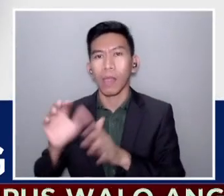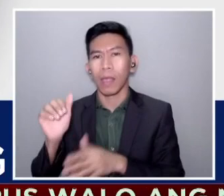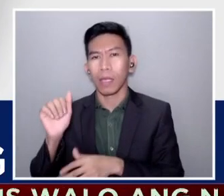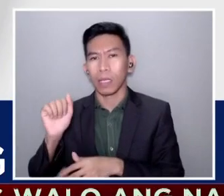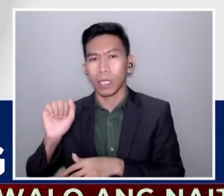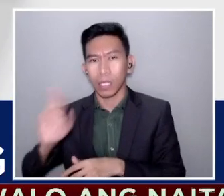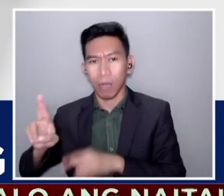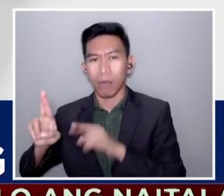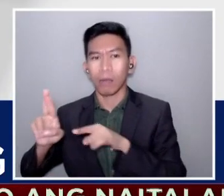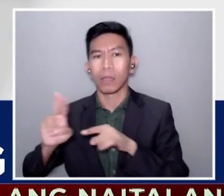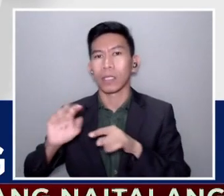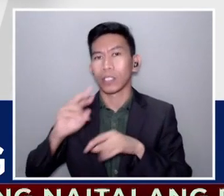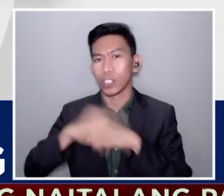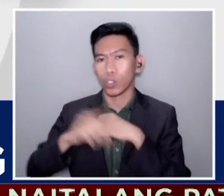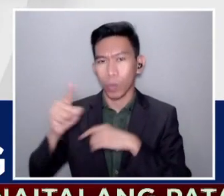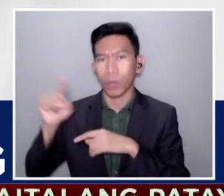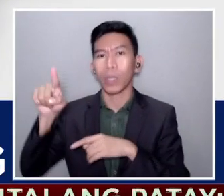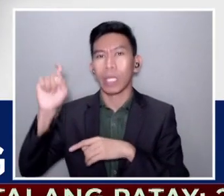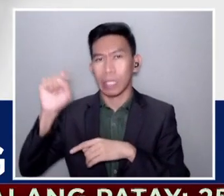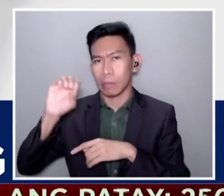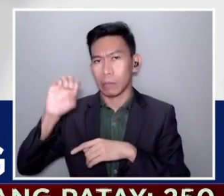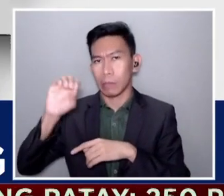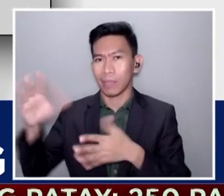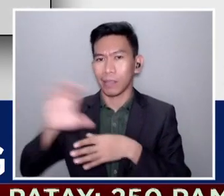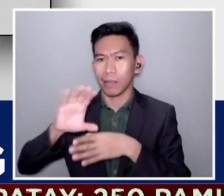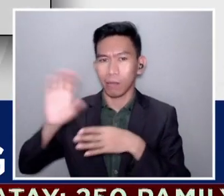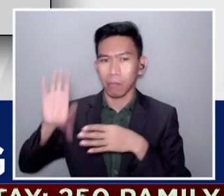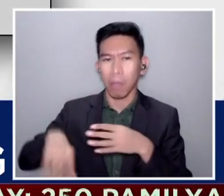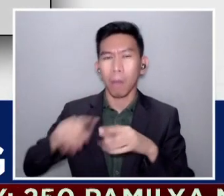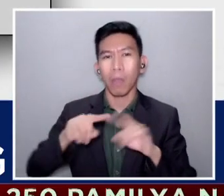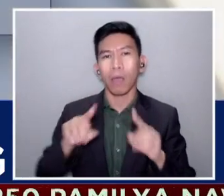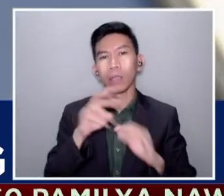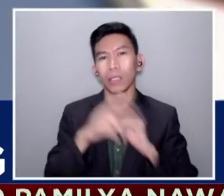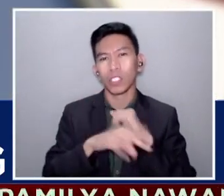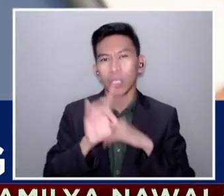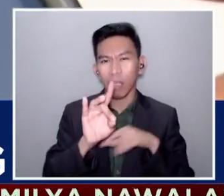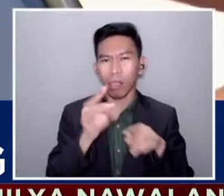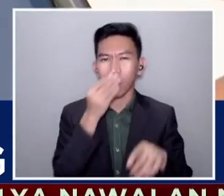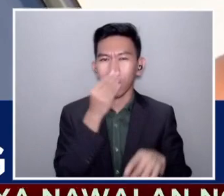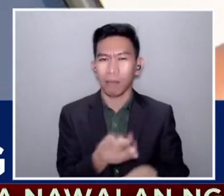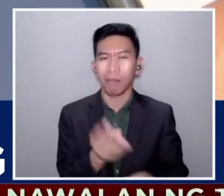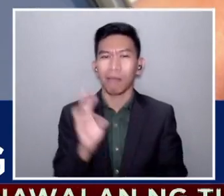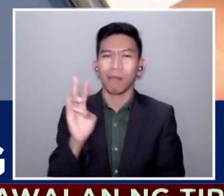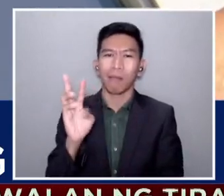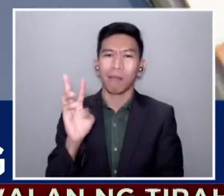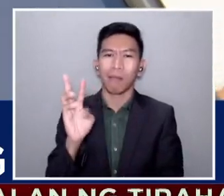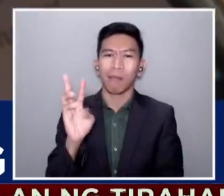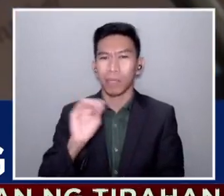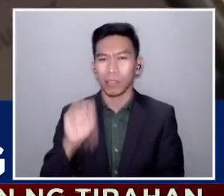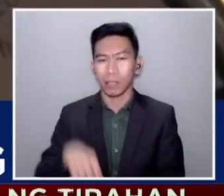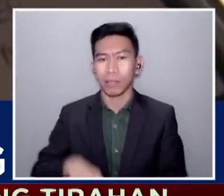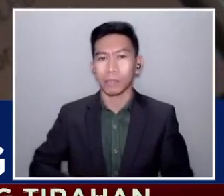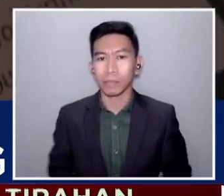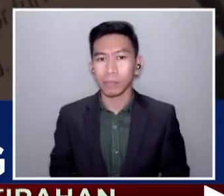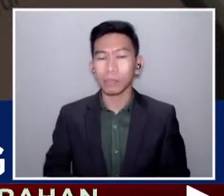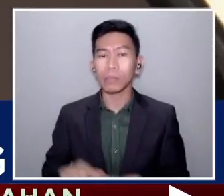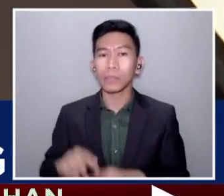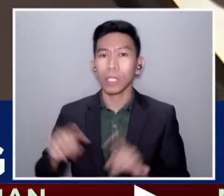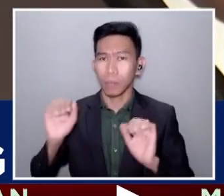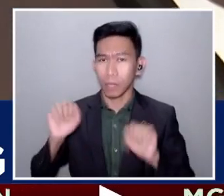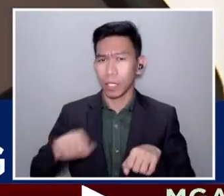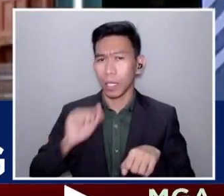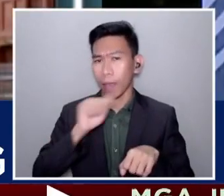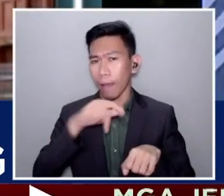100% na distribution, habang pinakakonte sa Region 8 na 16% pa lang. Pero pwede pa rin gamitin ng Precinct Finder o pumunta sa